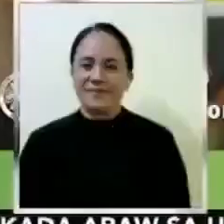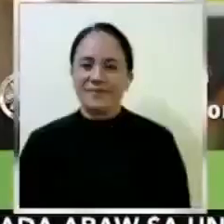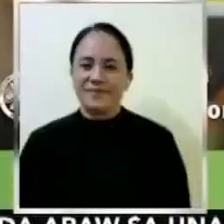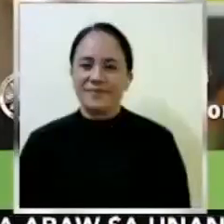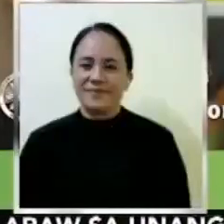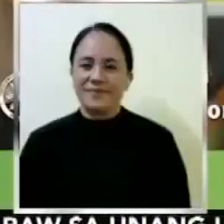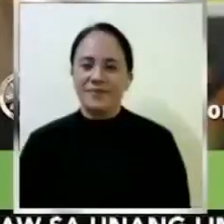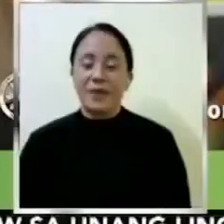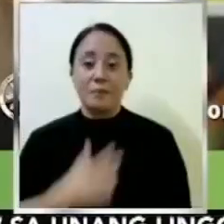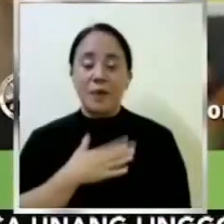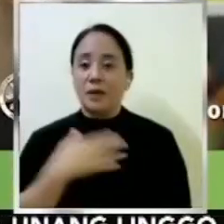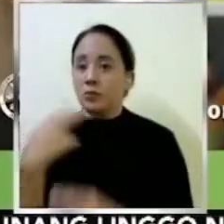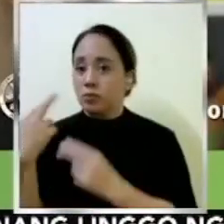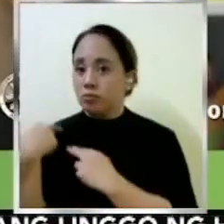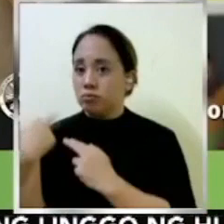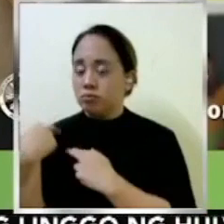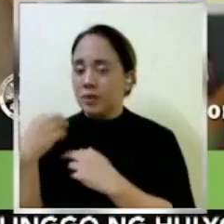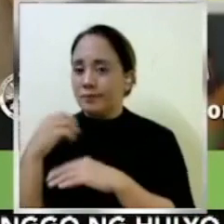Mindanao.